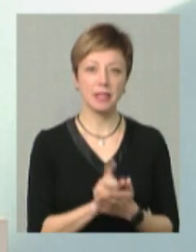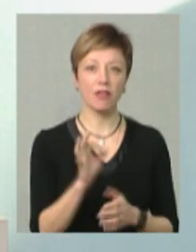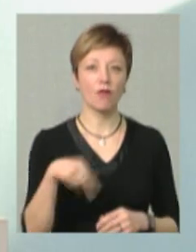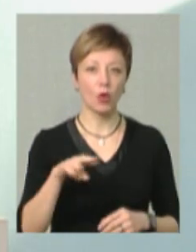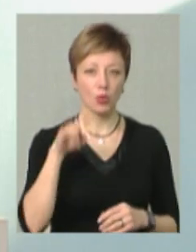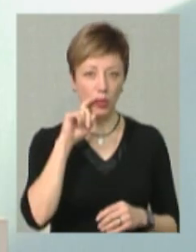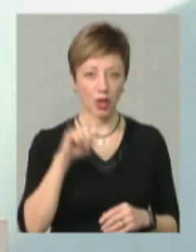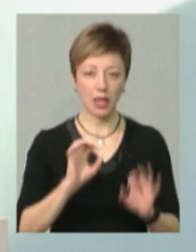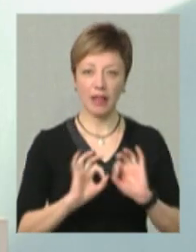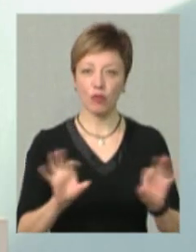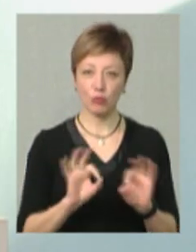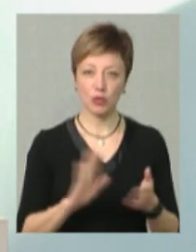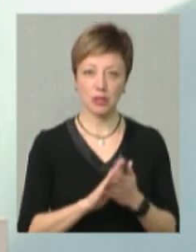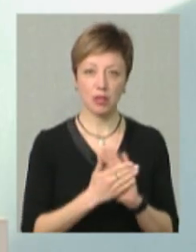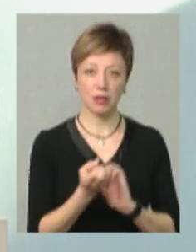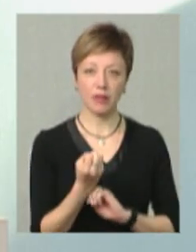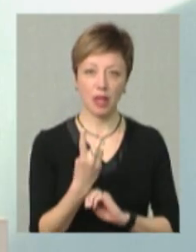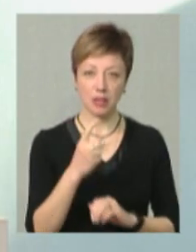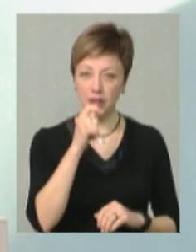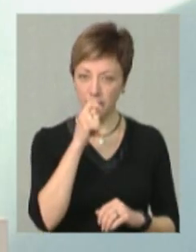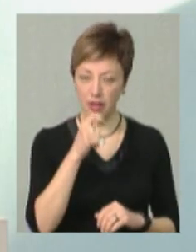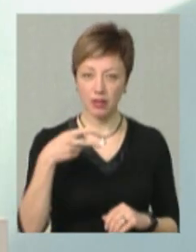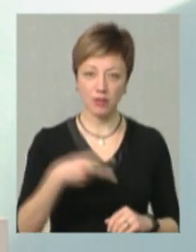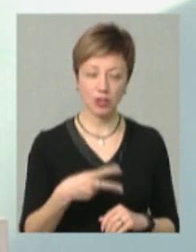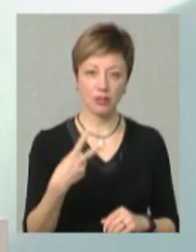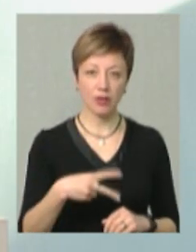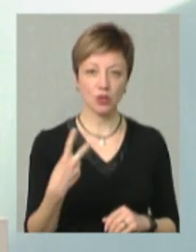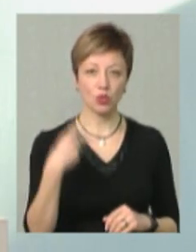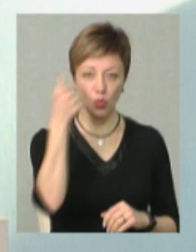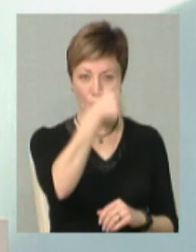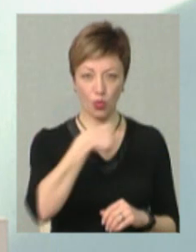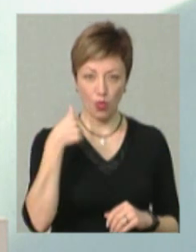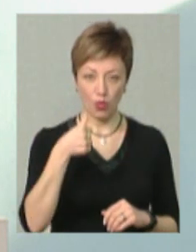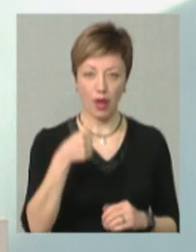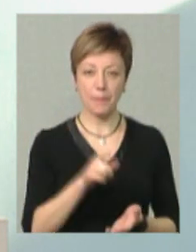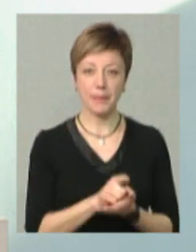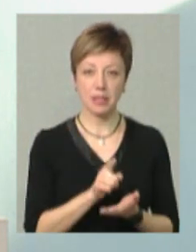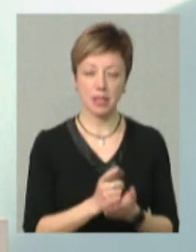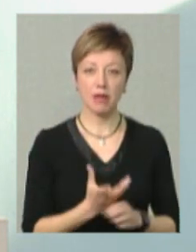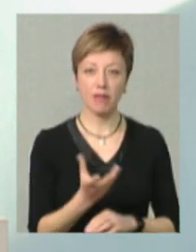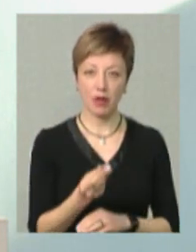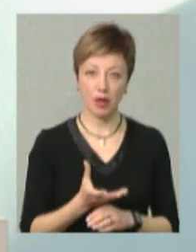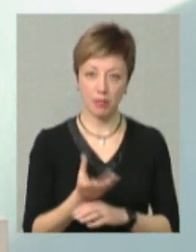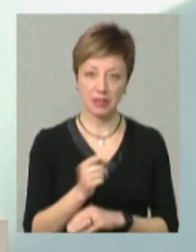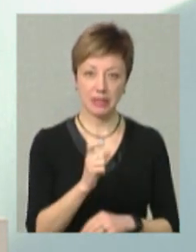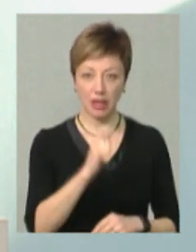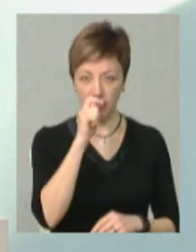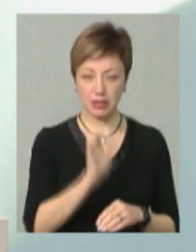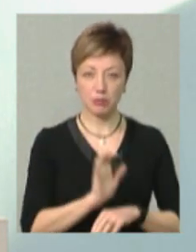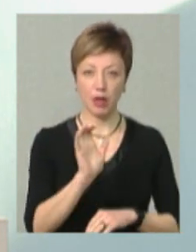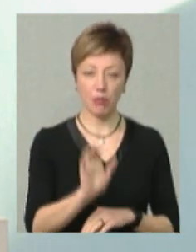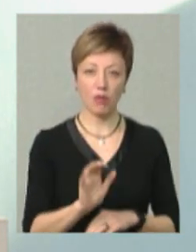фонд України інформує, що станом на 12 квітня 2022 року на пенсійні виплати за квітень